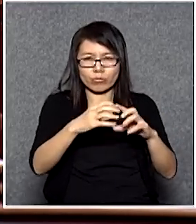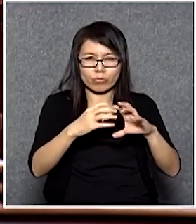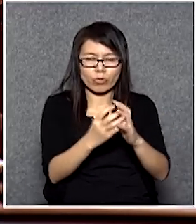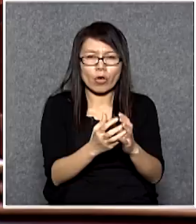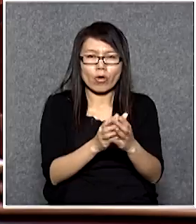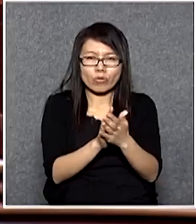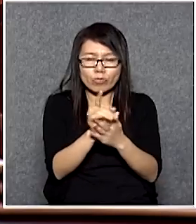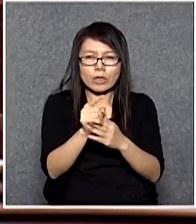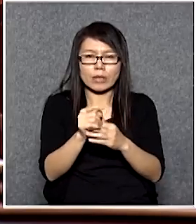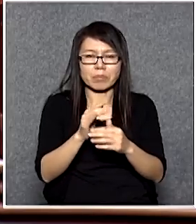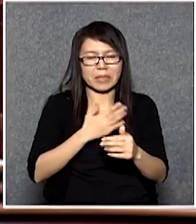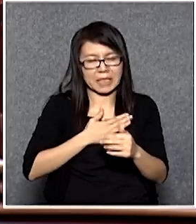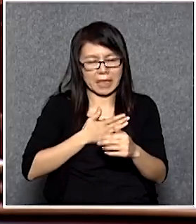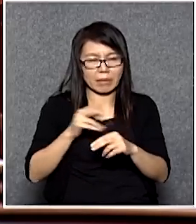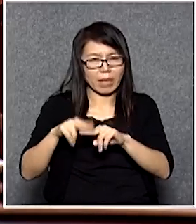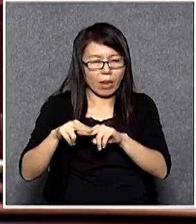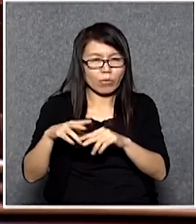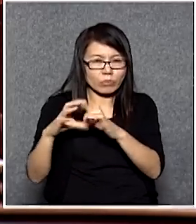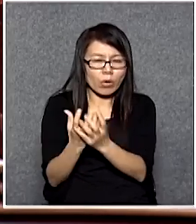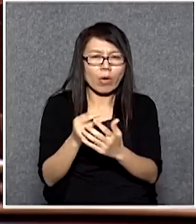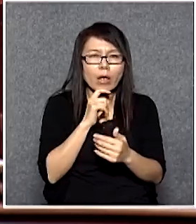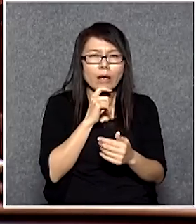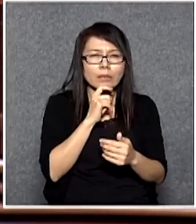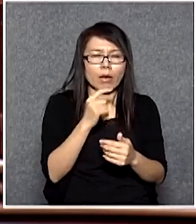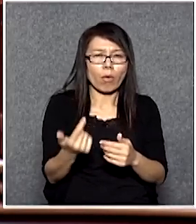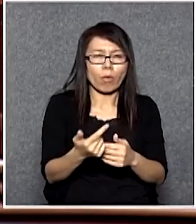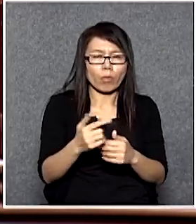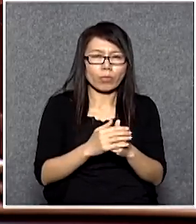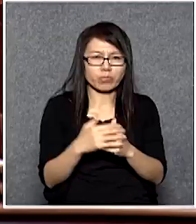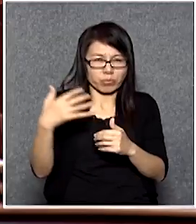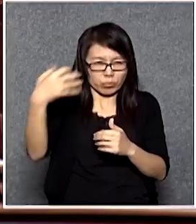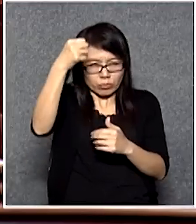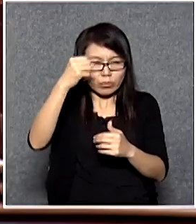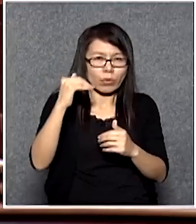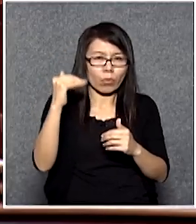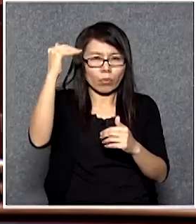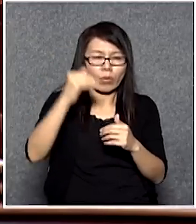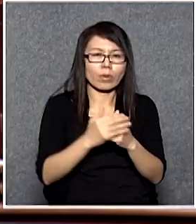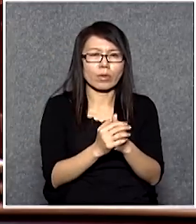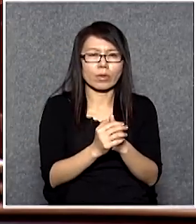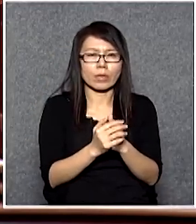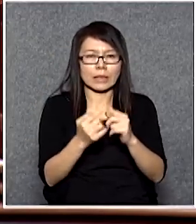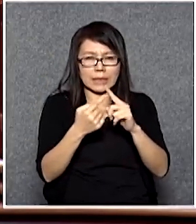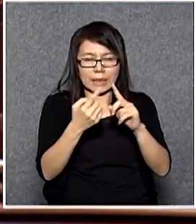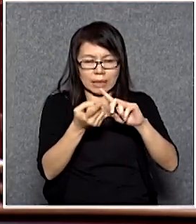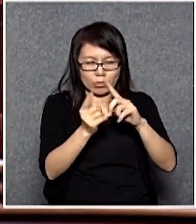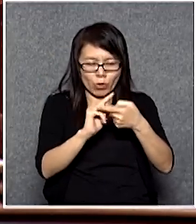的宗主国，拥有无上权力的人民代表大